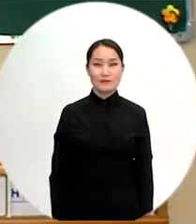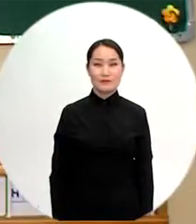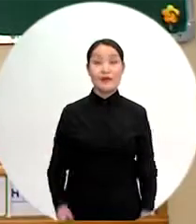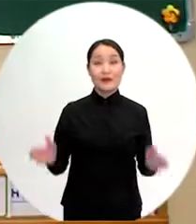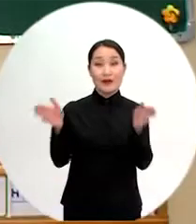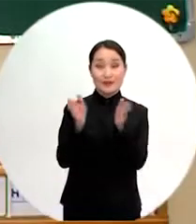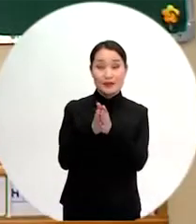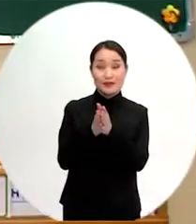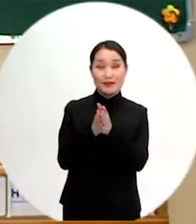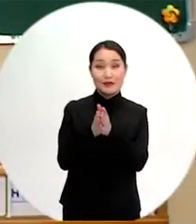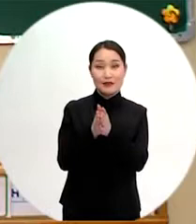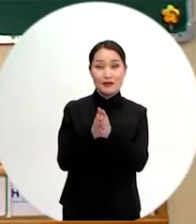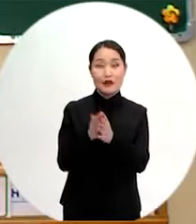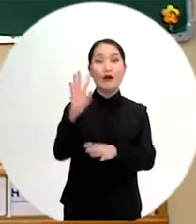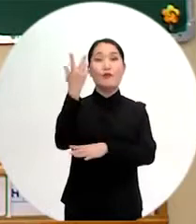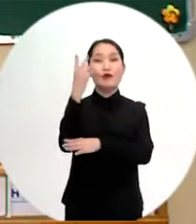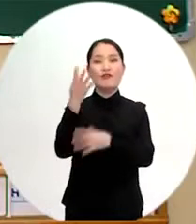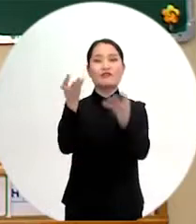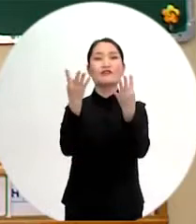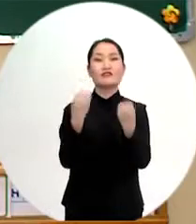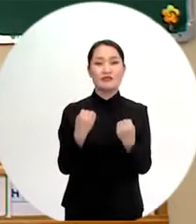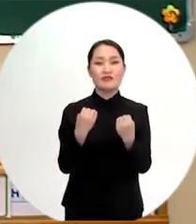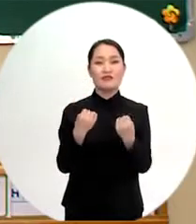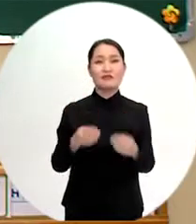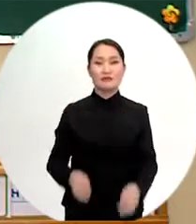Тэд хамтдаа хэдэн мод тарьсан бэ?